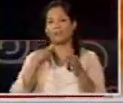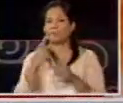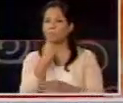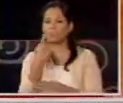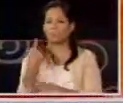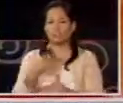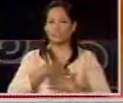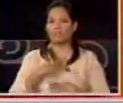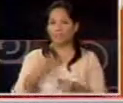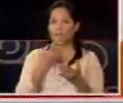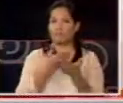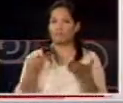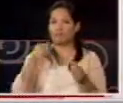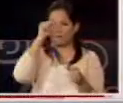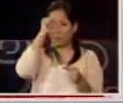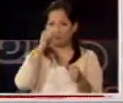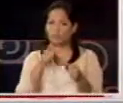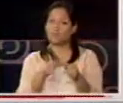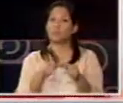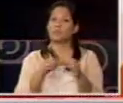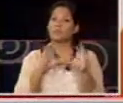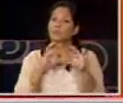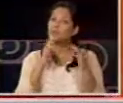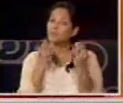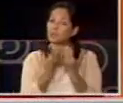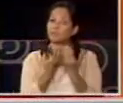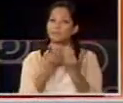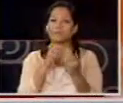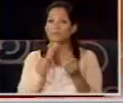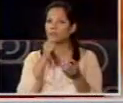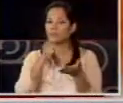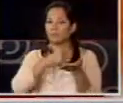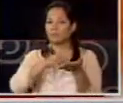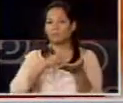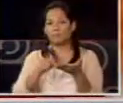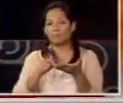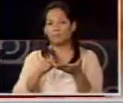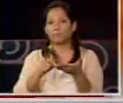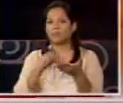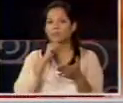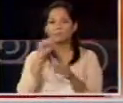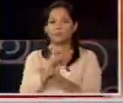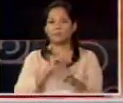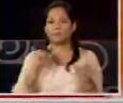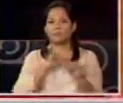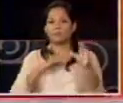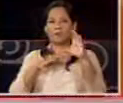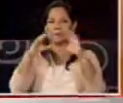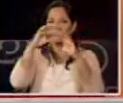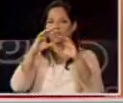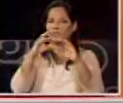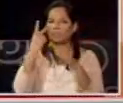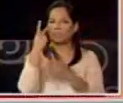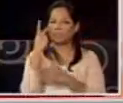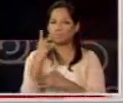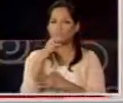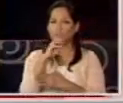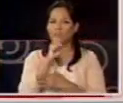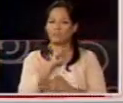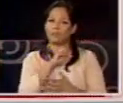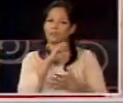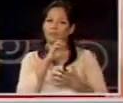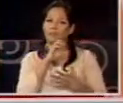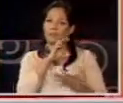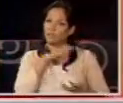ang bibili. Pero ang tandaan ninyo, itong korporasyon na to is not listed. Hindi siya yung katulad ng mga korporasyon na nakikita natin sa stock exchange.